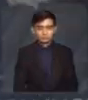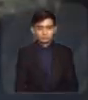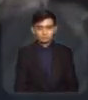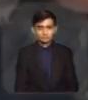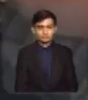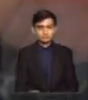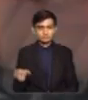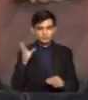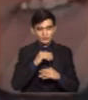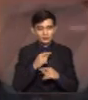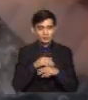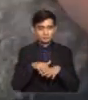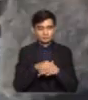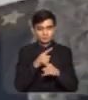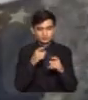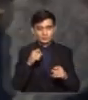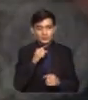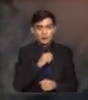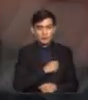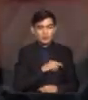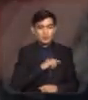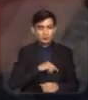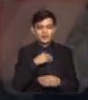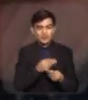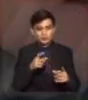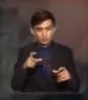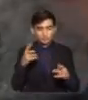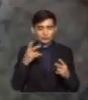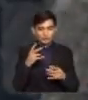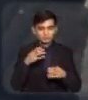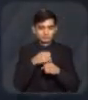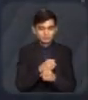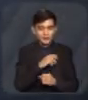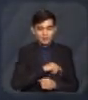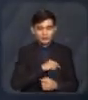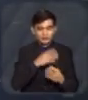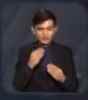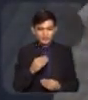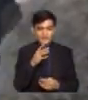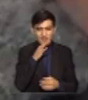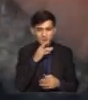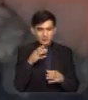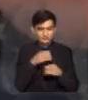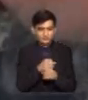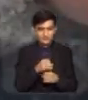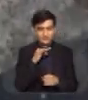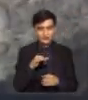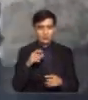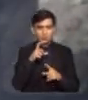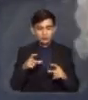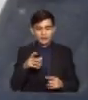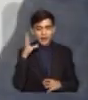Обращаемся к работодателям, чтобы максимально уменьшили время рабочее, для того, чтобы могли